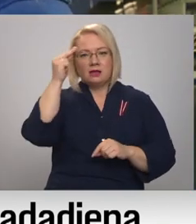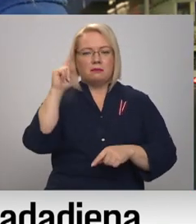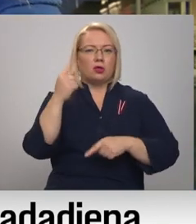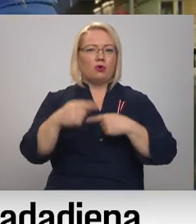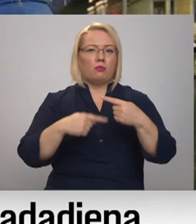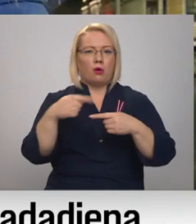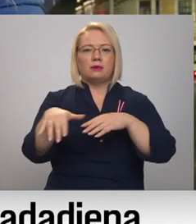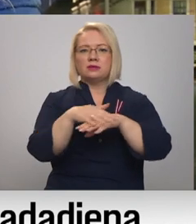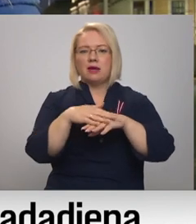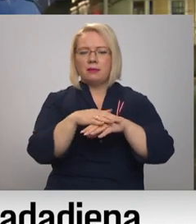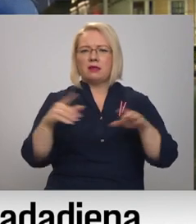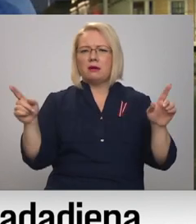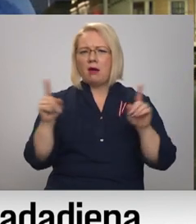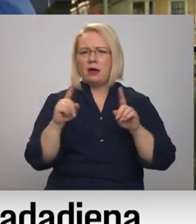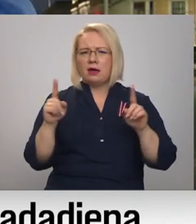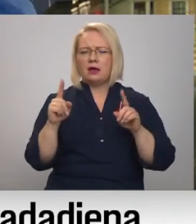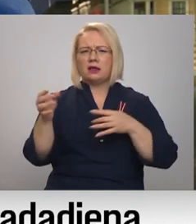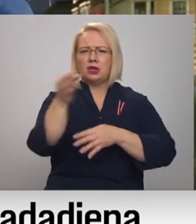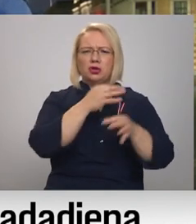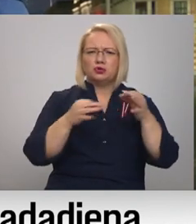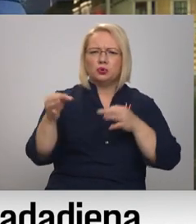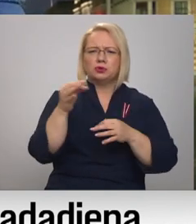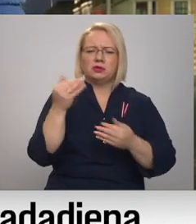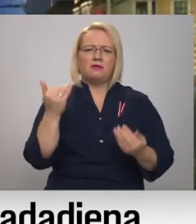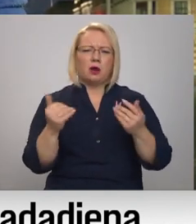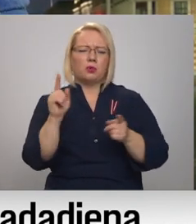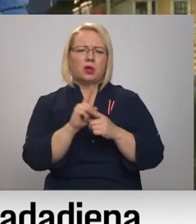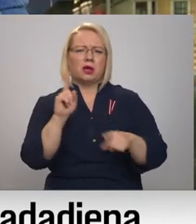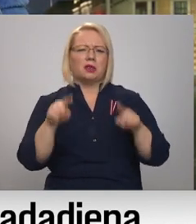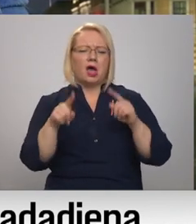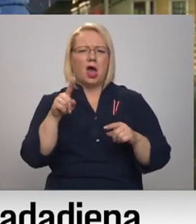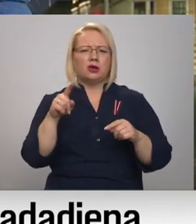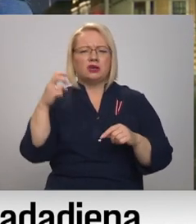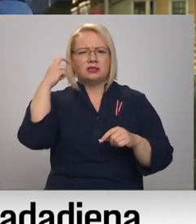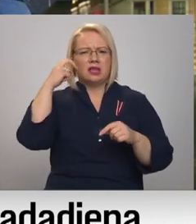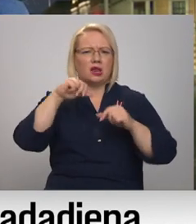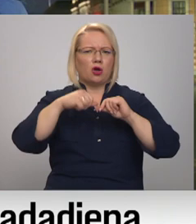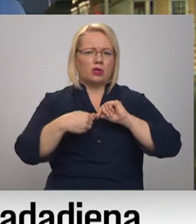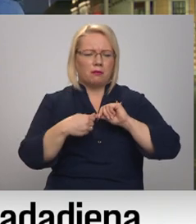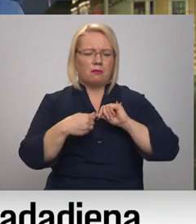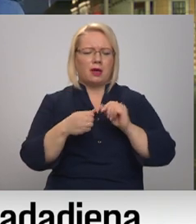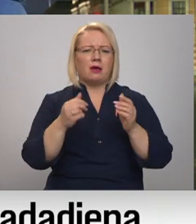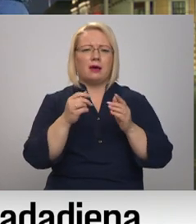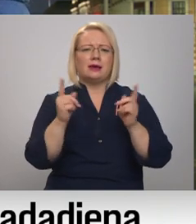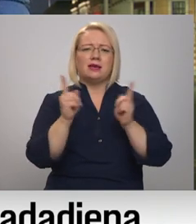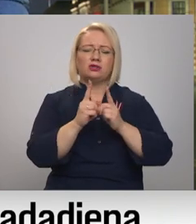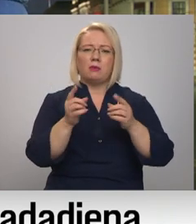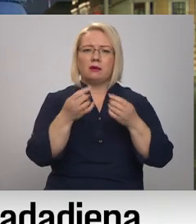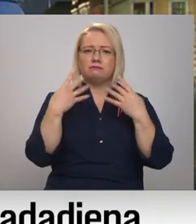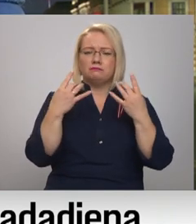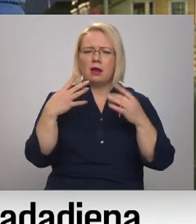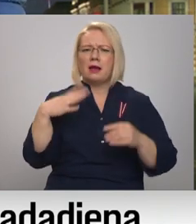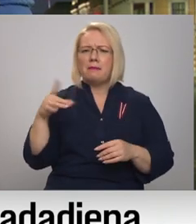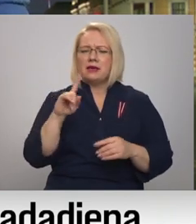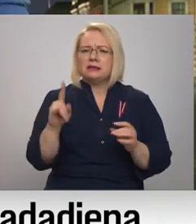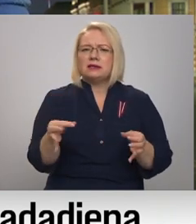joprojām sabiedrībā valda diskusijas, varbūt arī daži stereotipi. Īsumā pastāstiet, kāpēc būtu